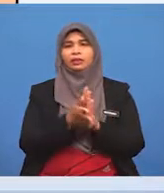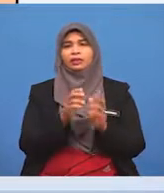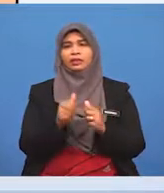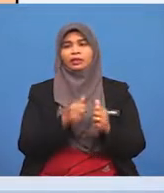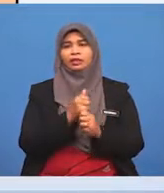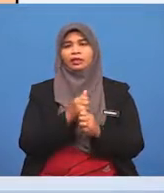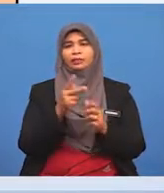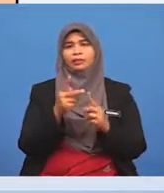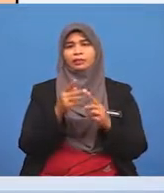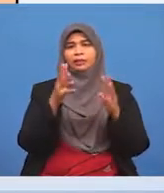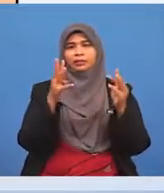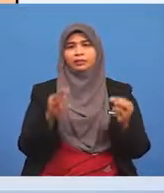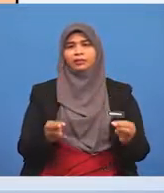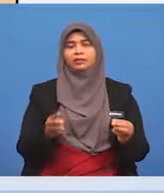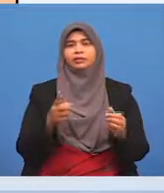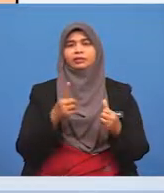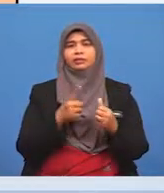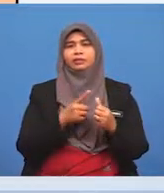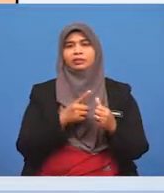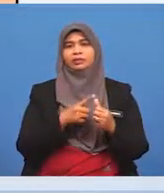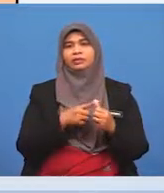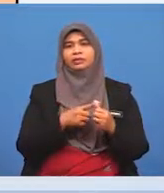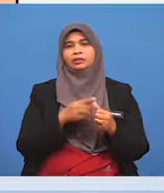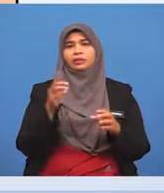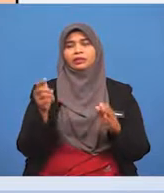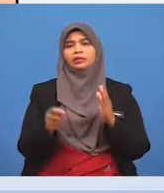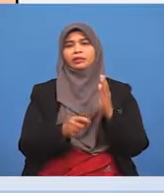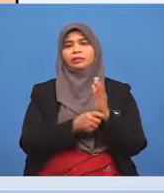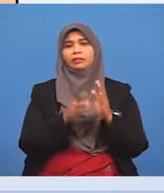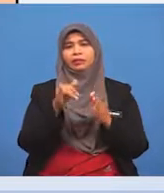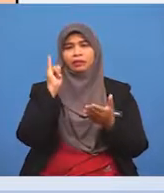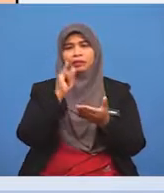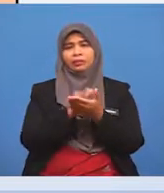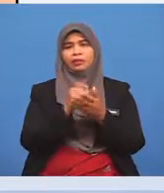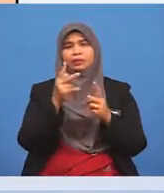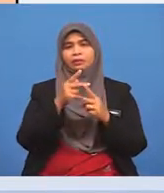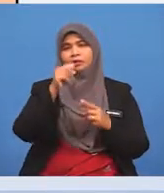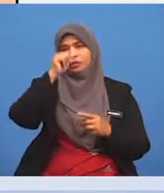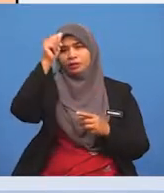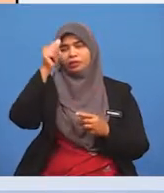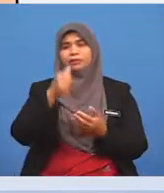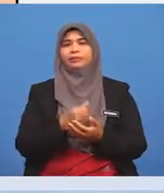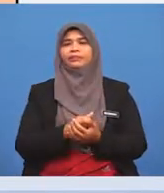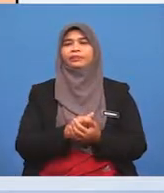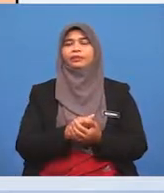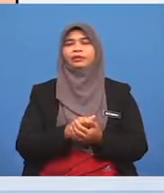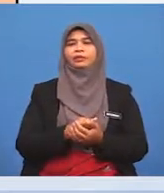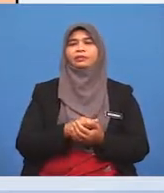taala. Murid-murid, alam semesta yang terbentang ini beserta